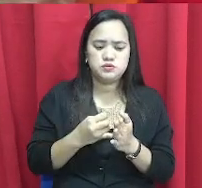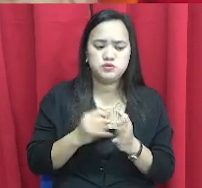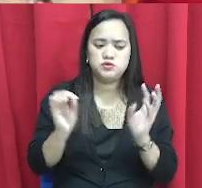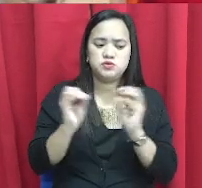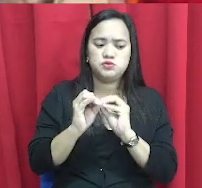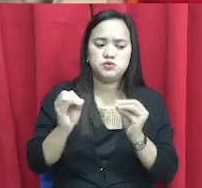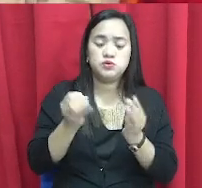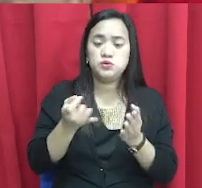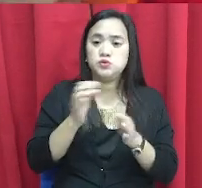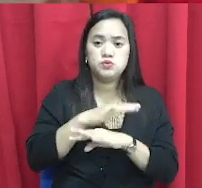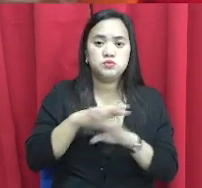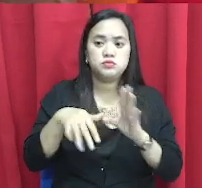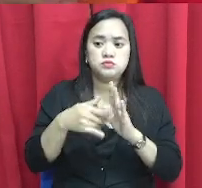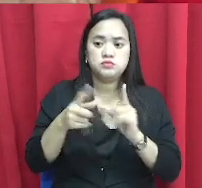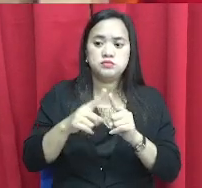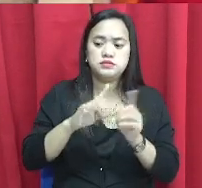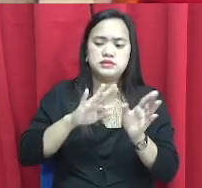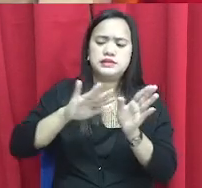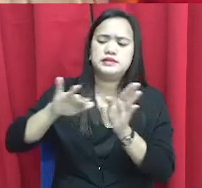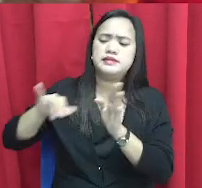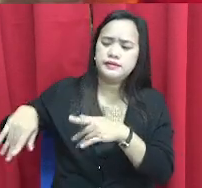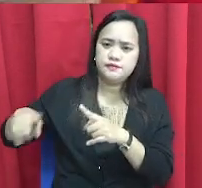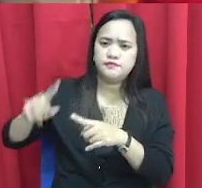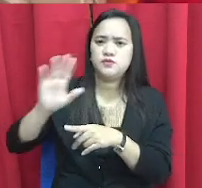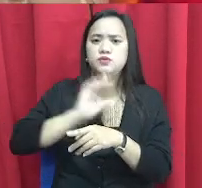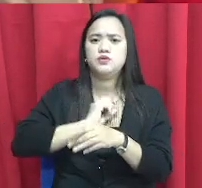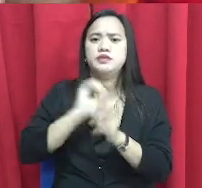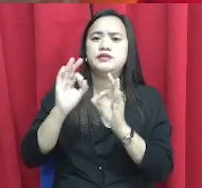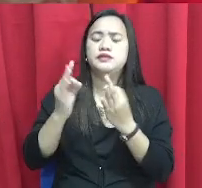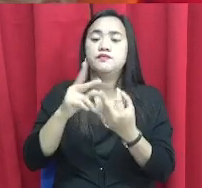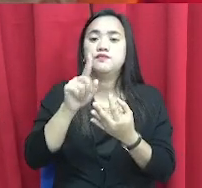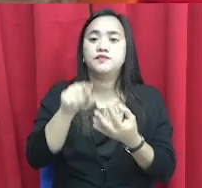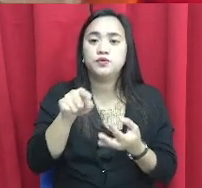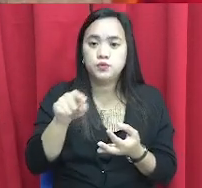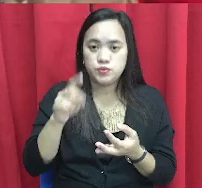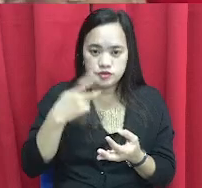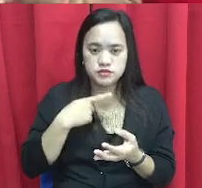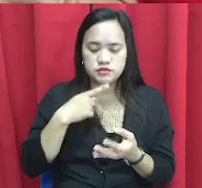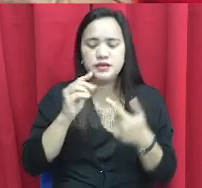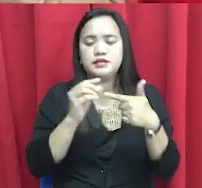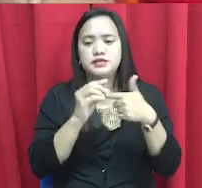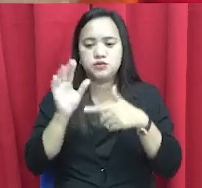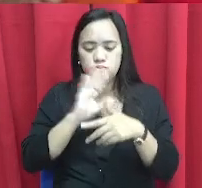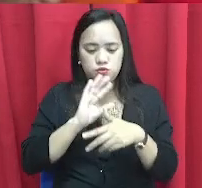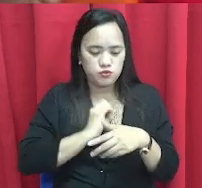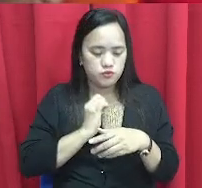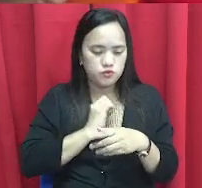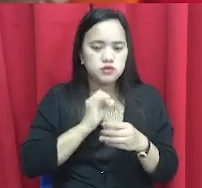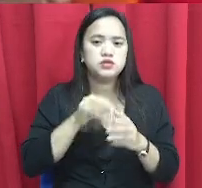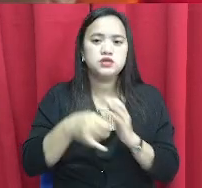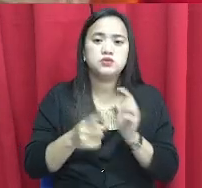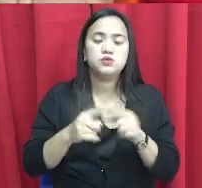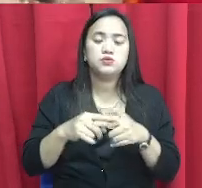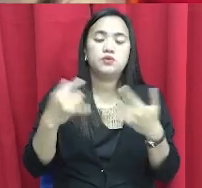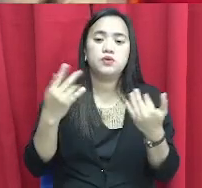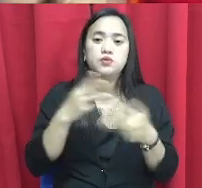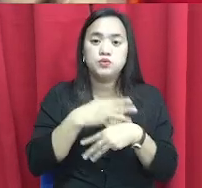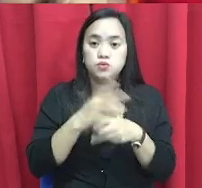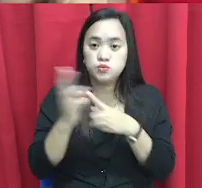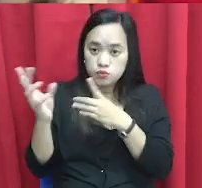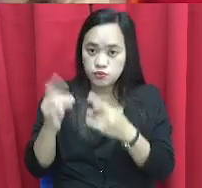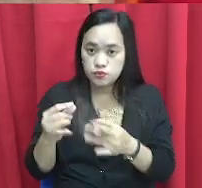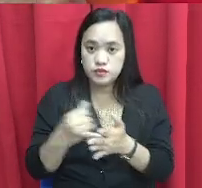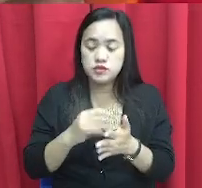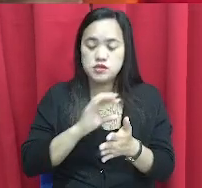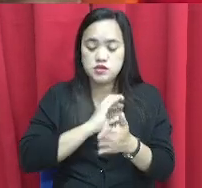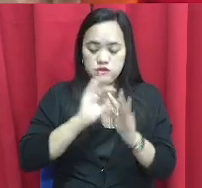iiwanan sa pamilya mo yung napakinggan niyong mensahe ikaw mismo ang magli-lead sa kanila para i-practice niyo yun sa loob ng tahanan